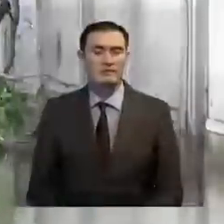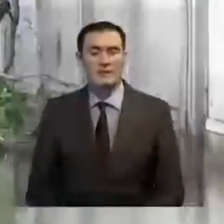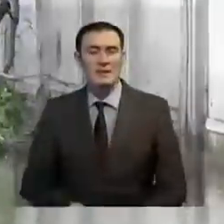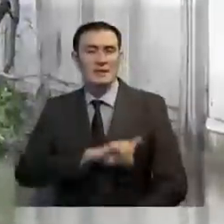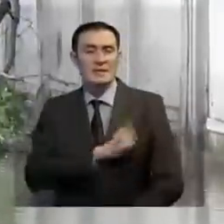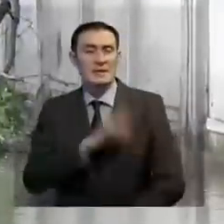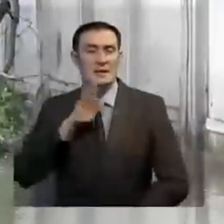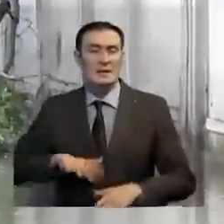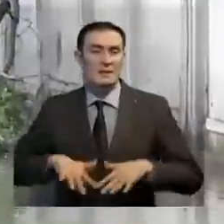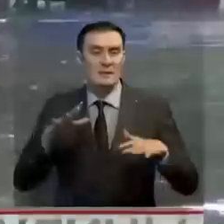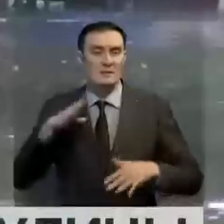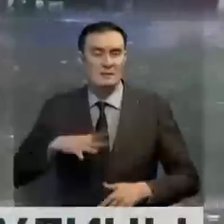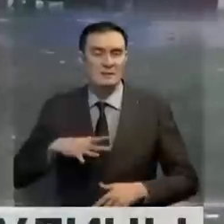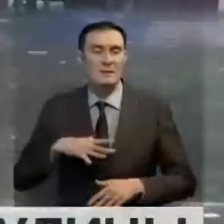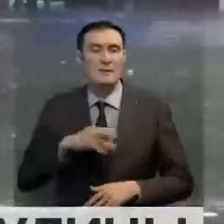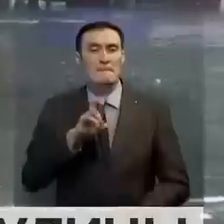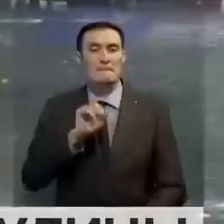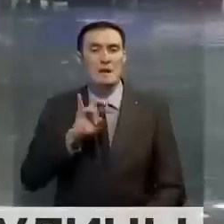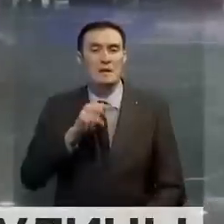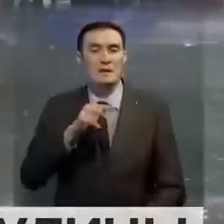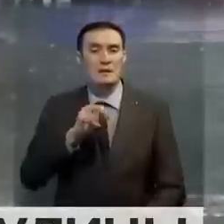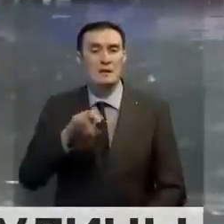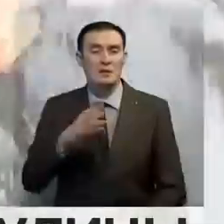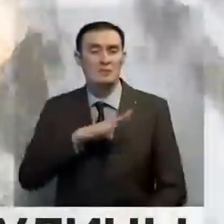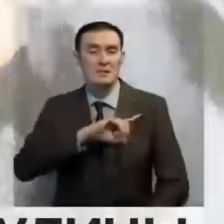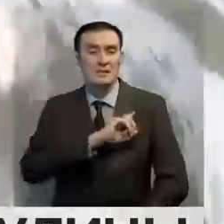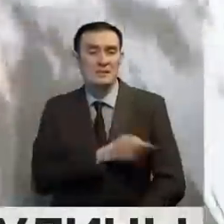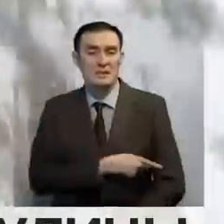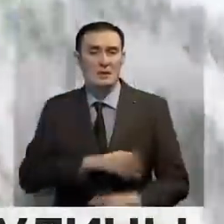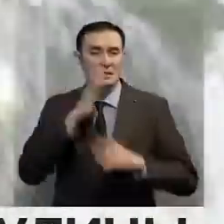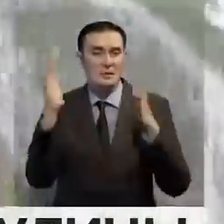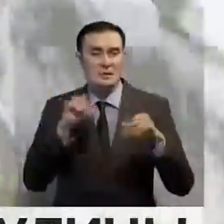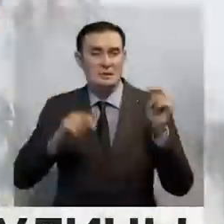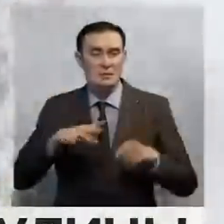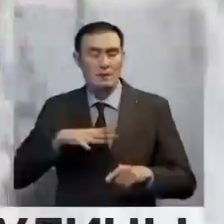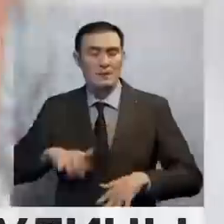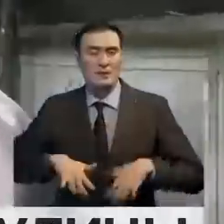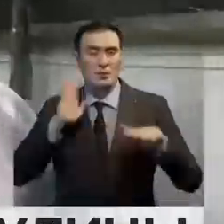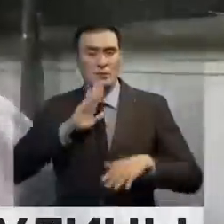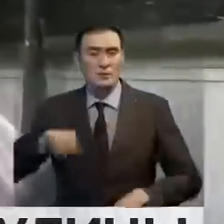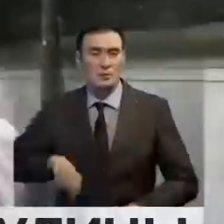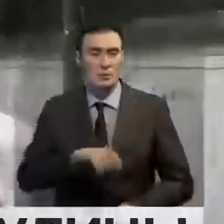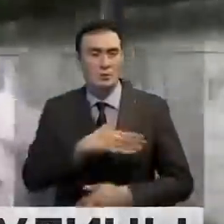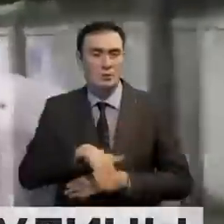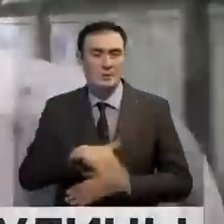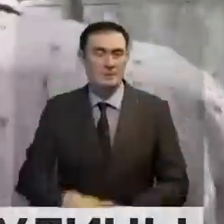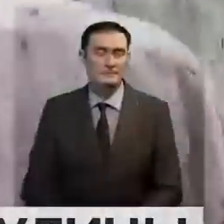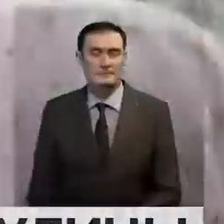Сильными наводнениями столкнулись жители Бангладеша. На страну обрушился циклон, затоплены улицы.